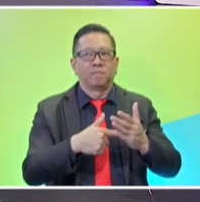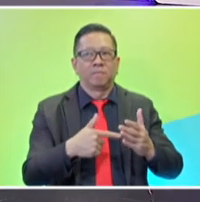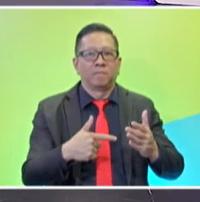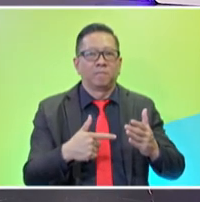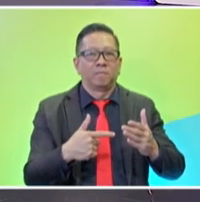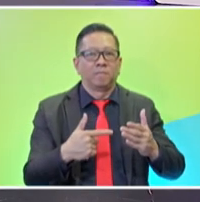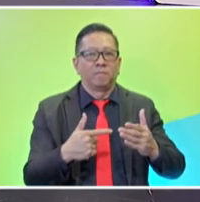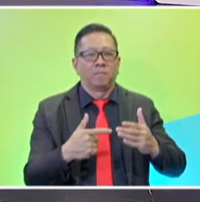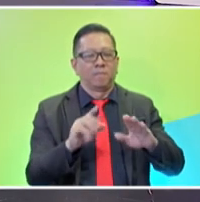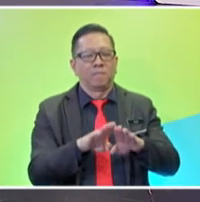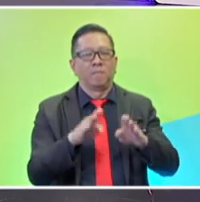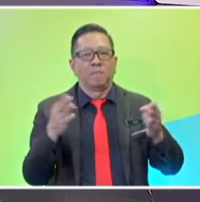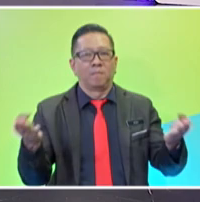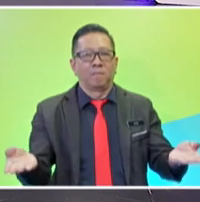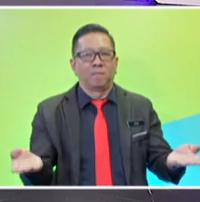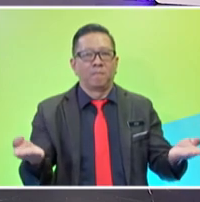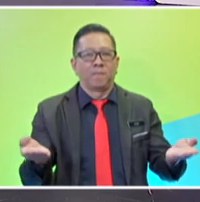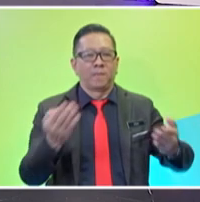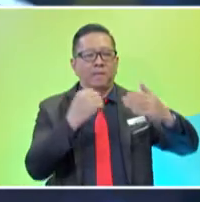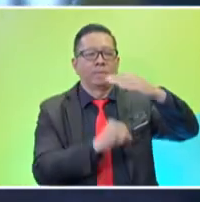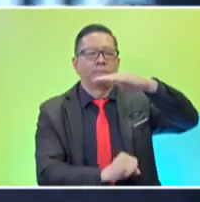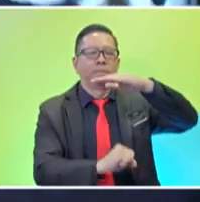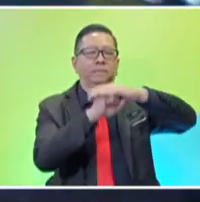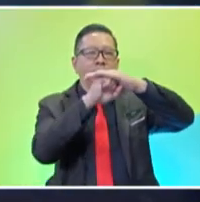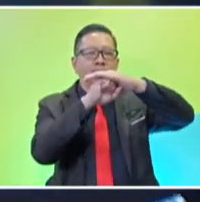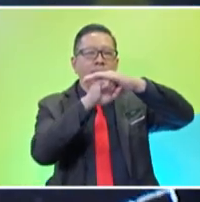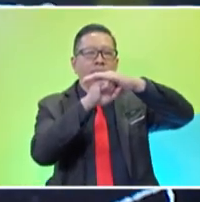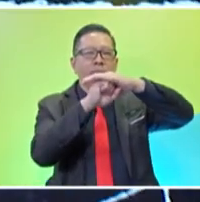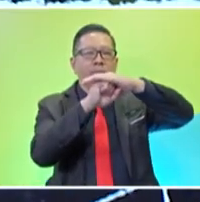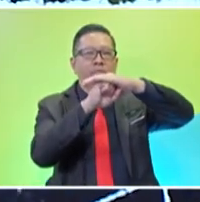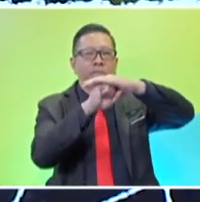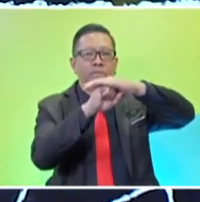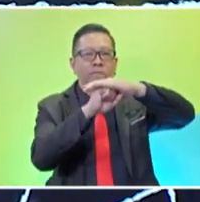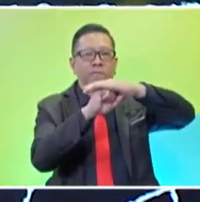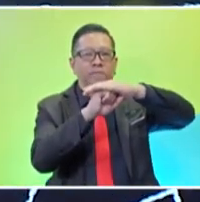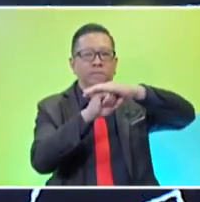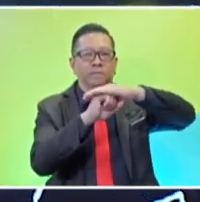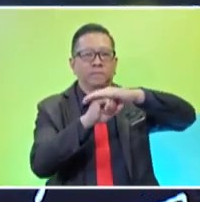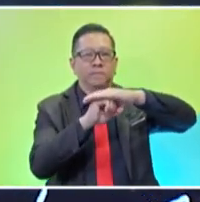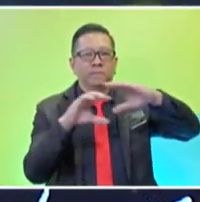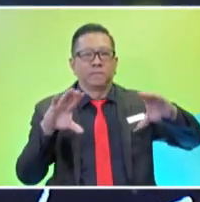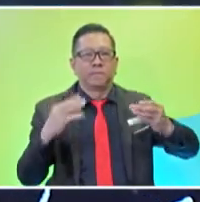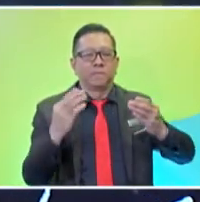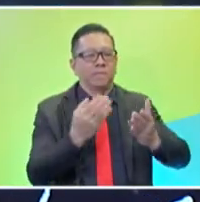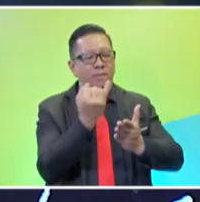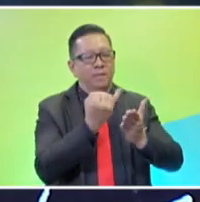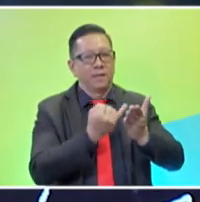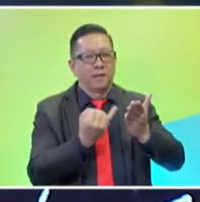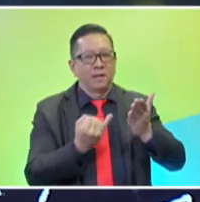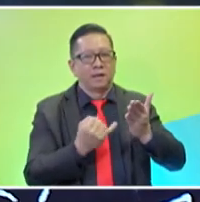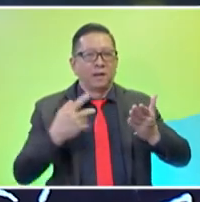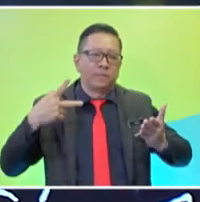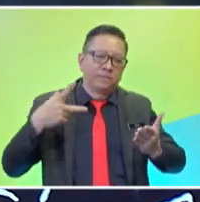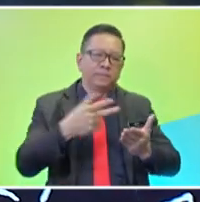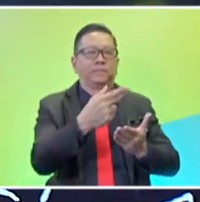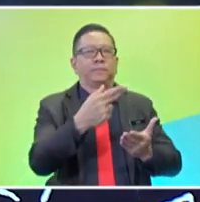pada di sini yaitu tapak ya bagian tapak dia oke yang paling penting dulu